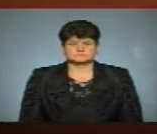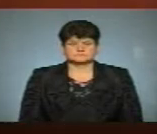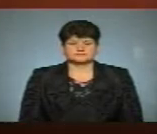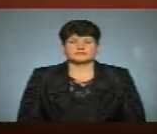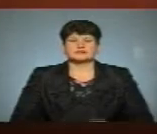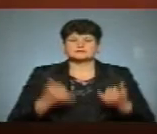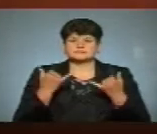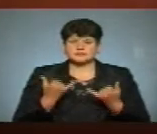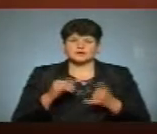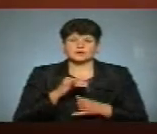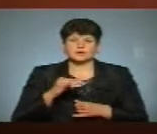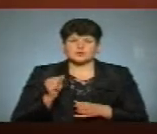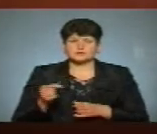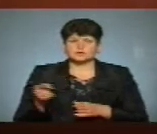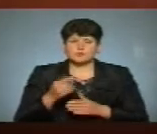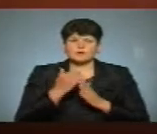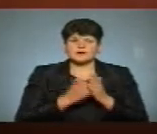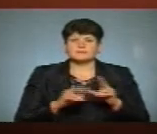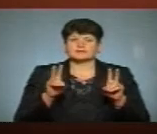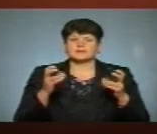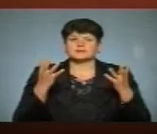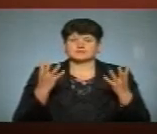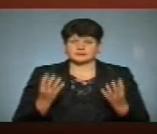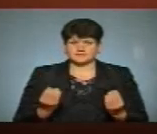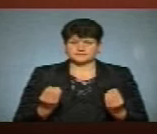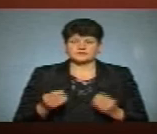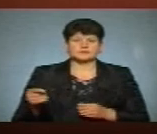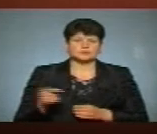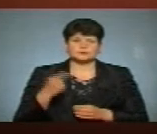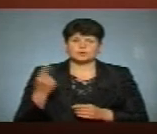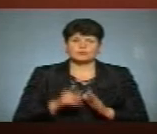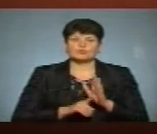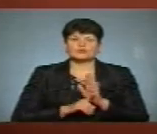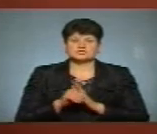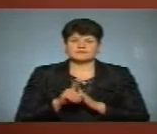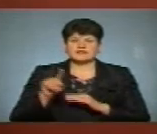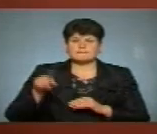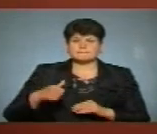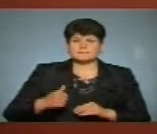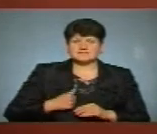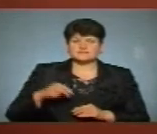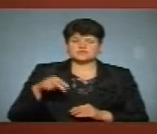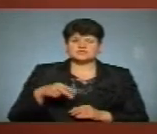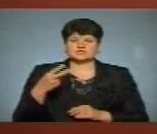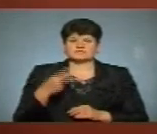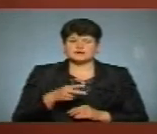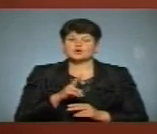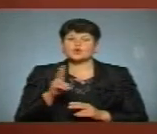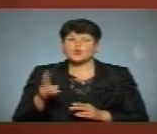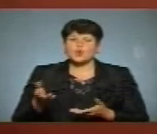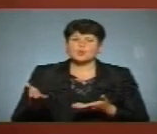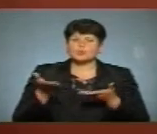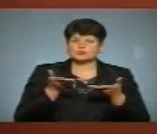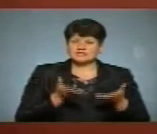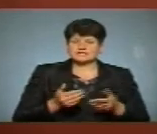В ефірі телеканалу «ЮА Тернопіль» програма «Тема дня». На Тернопільщині почався призов 2020. Кого покличуть до